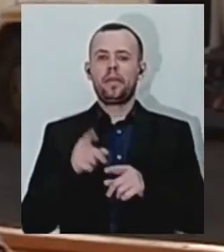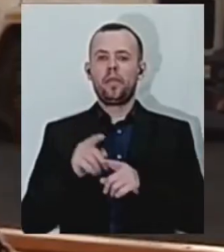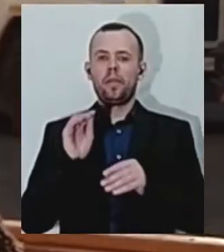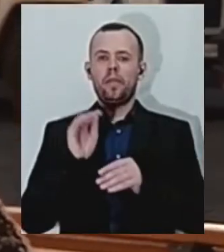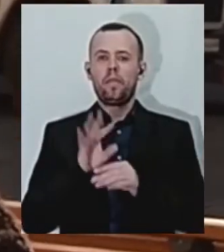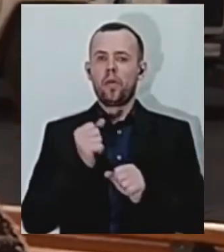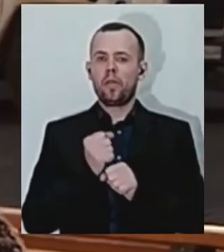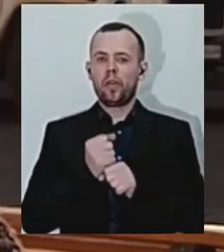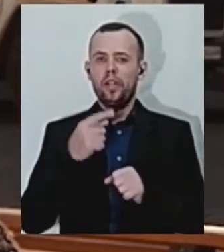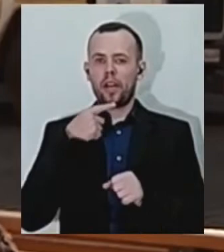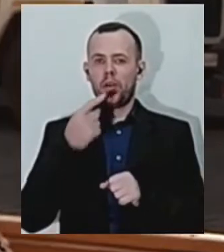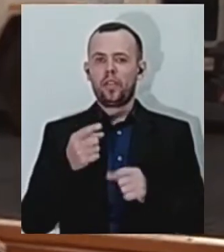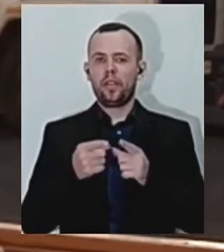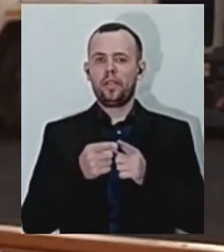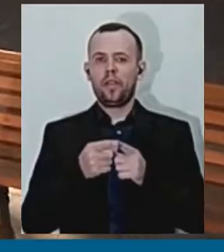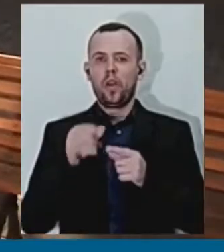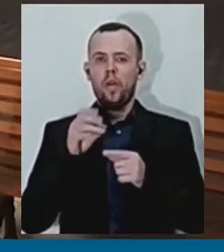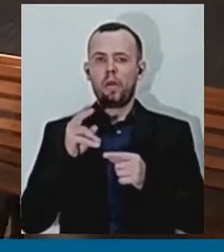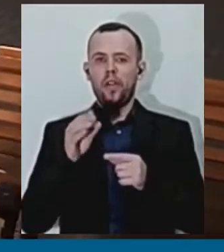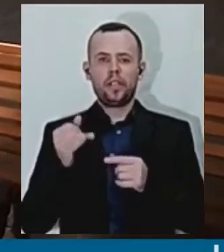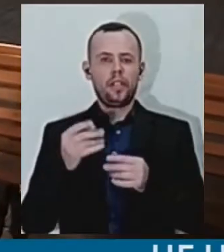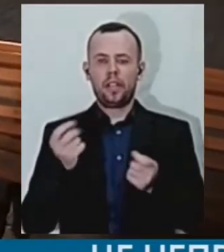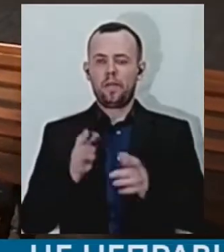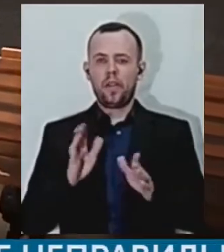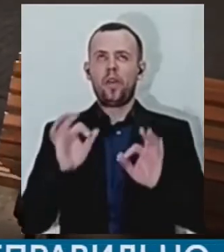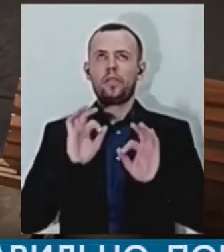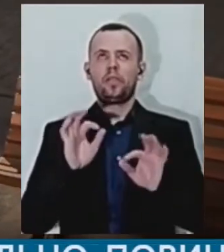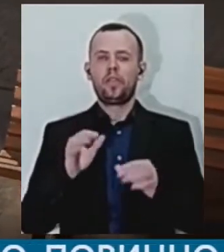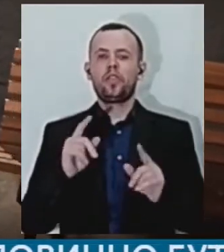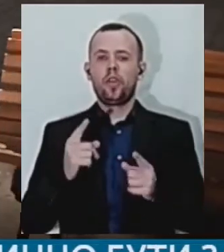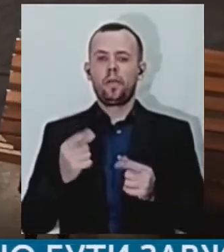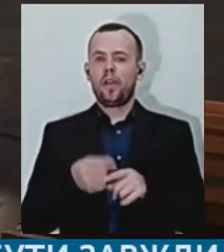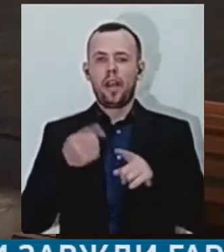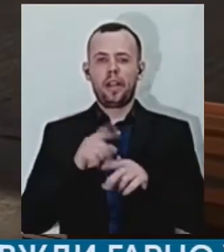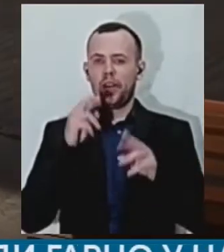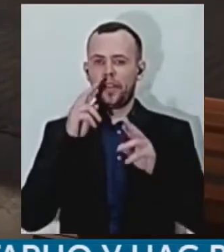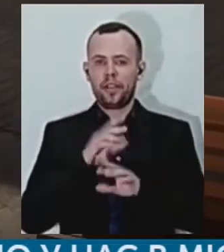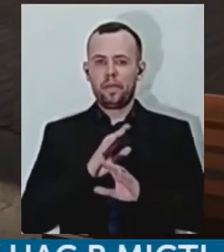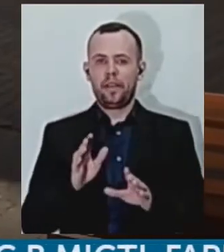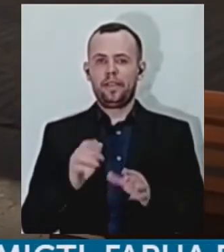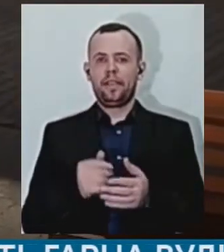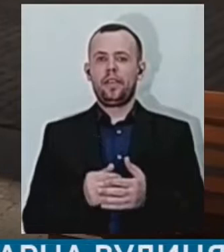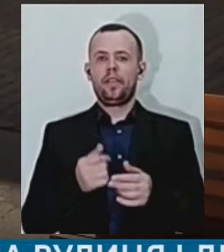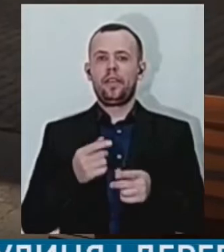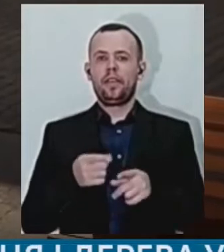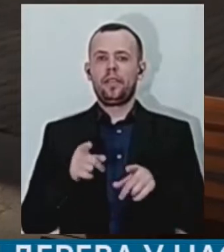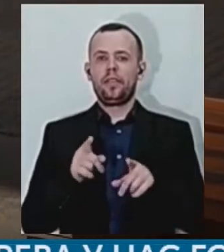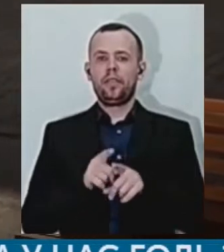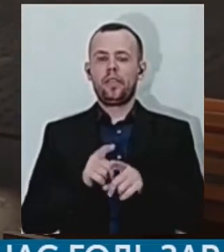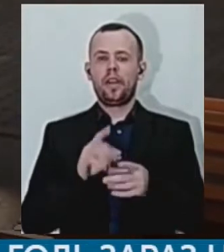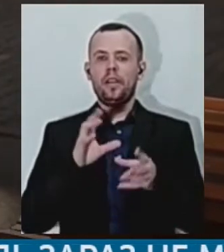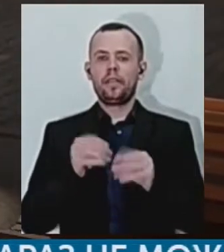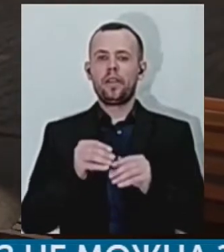аби ілюмінацію знімали. Розповів, чому. Це неправильно. Должно бути завжди у нас красиво в городі. Красива вулиця і дерева у нас